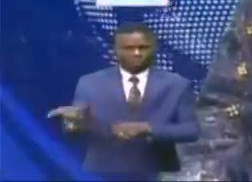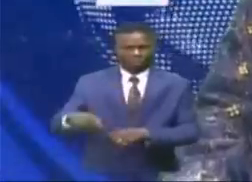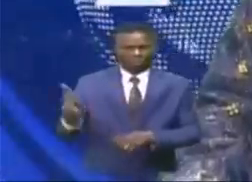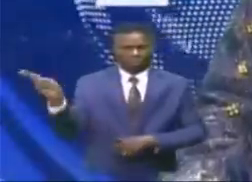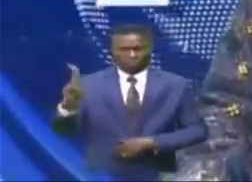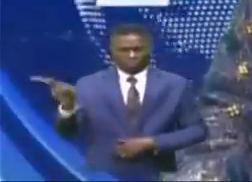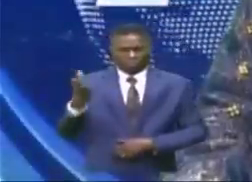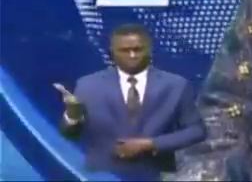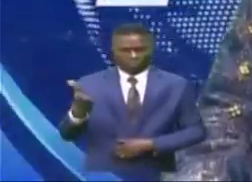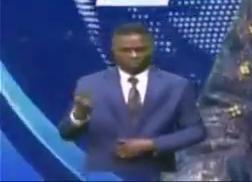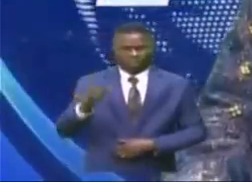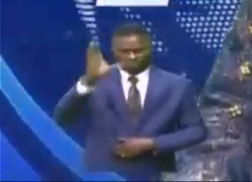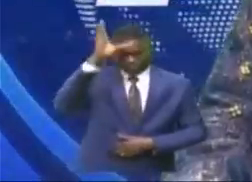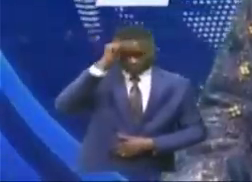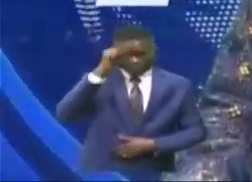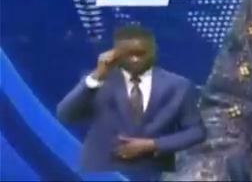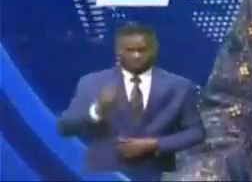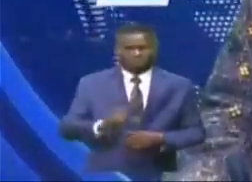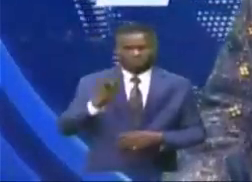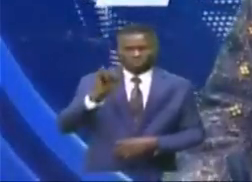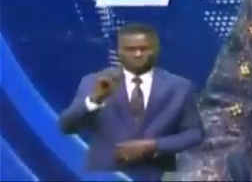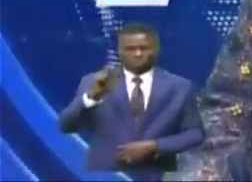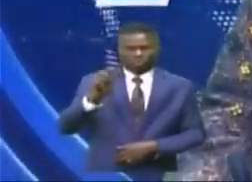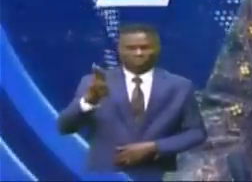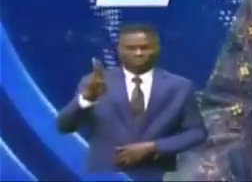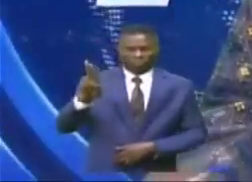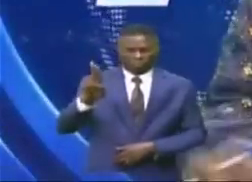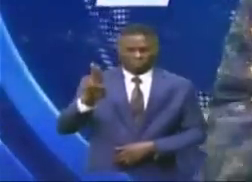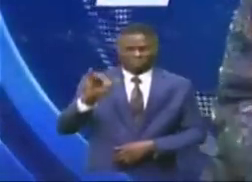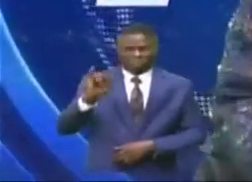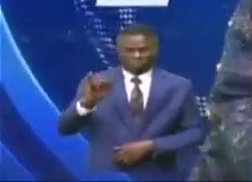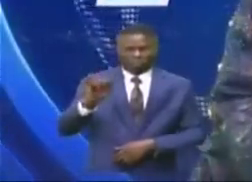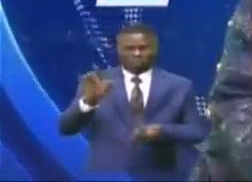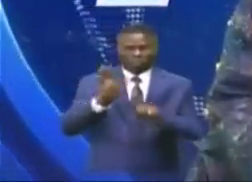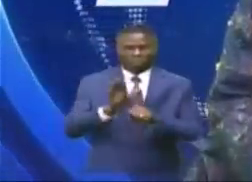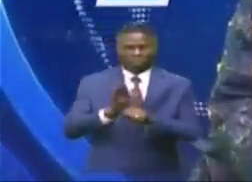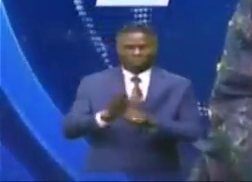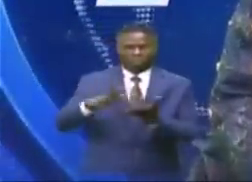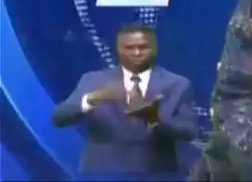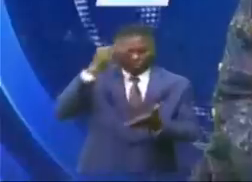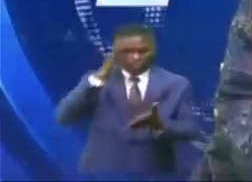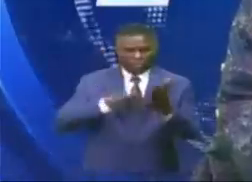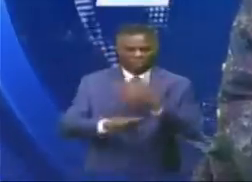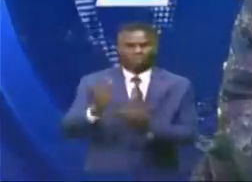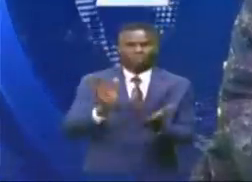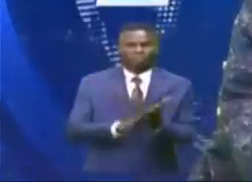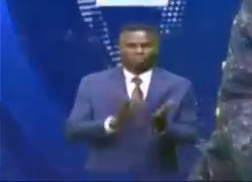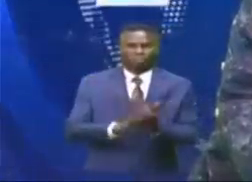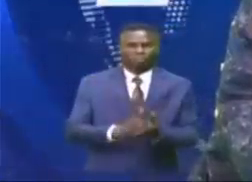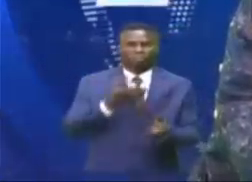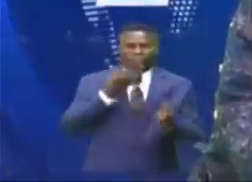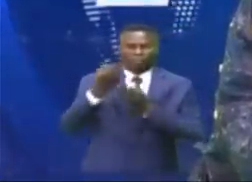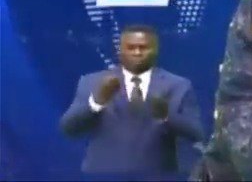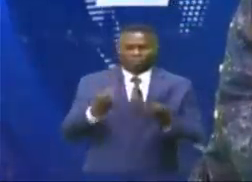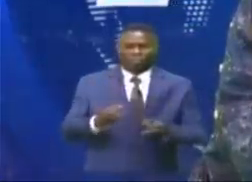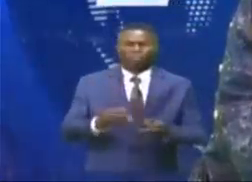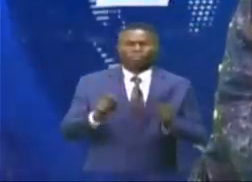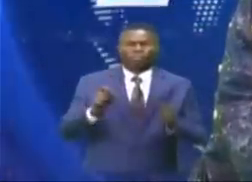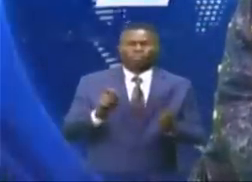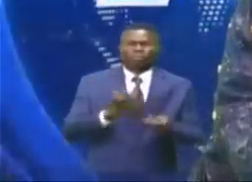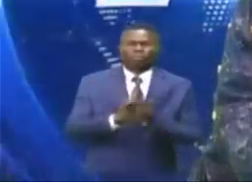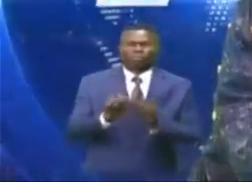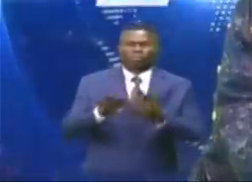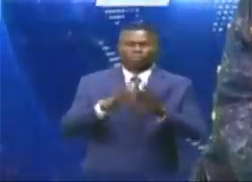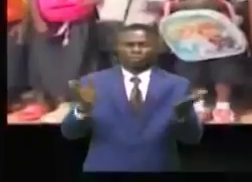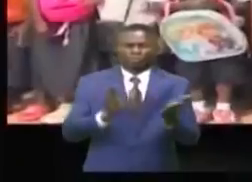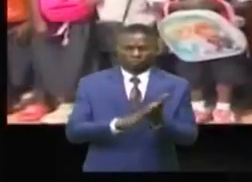Kassai, le Kwilu, Nitori, où les élèves ont donc repris le chemin de l'école. Les détails dans ce qu'on ne sait que propose la